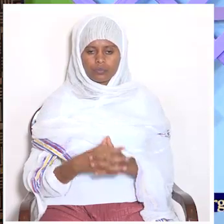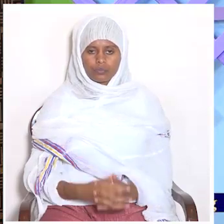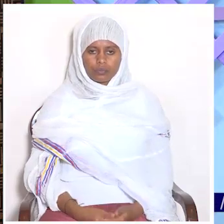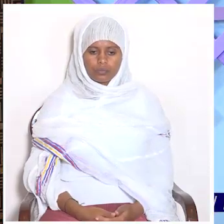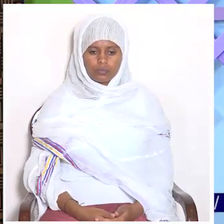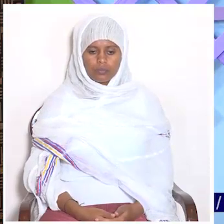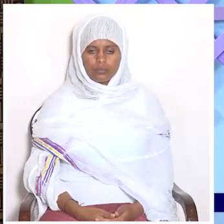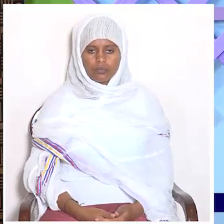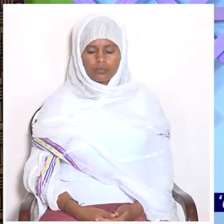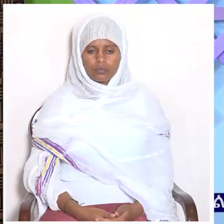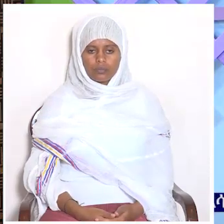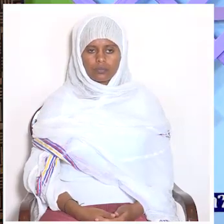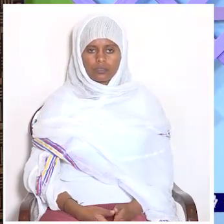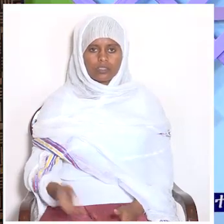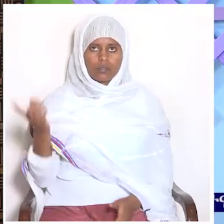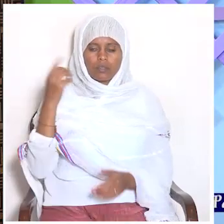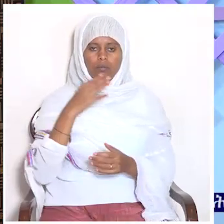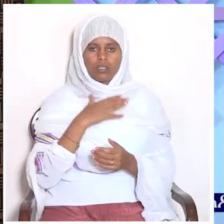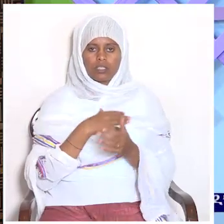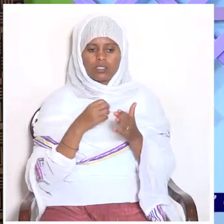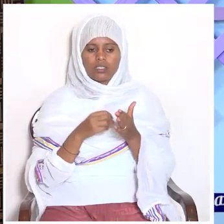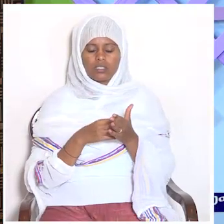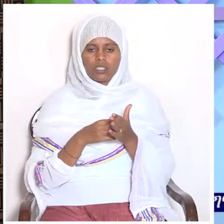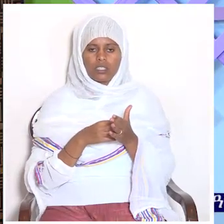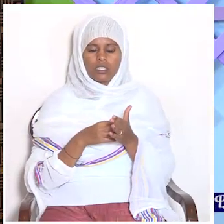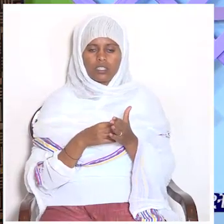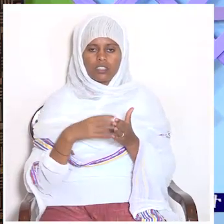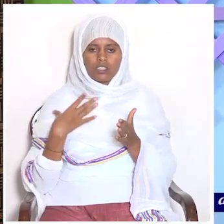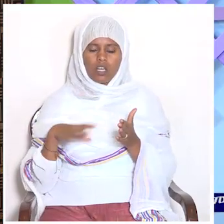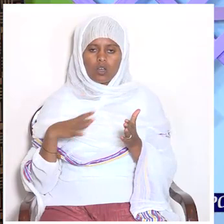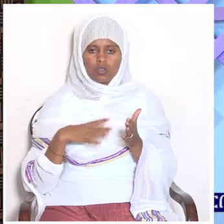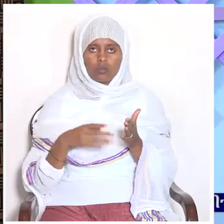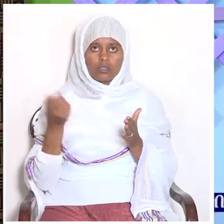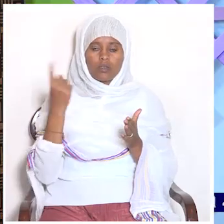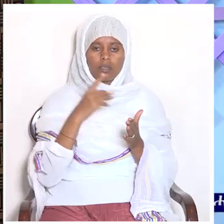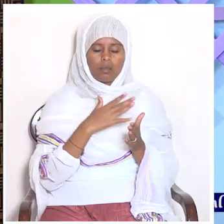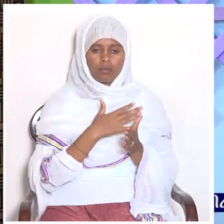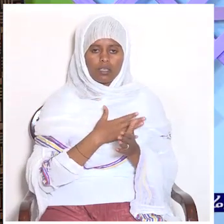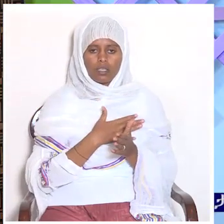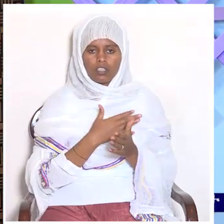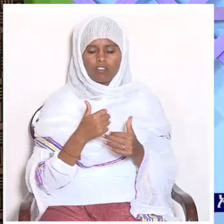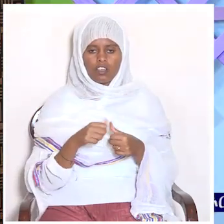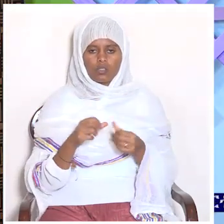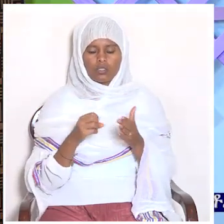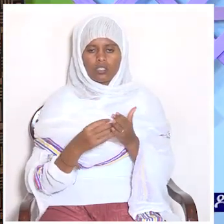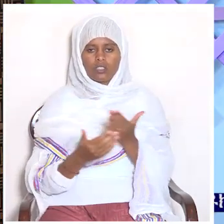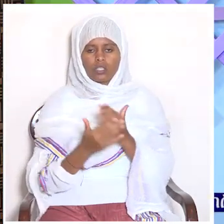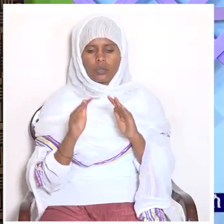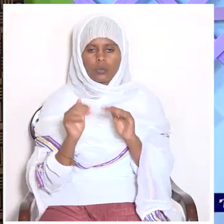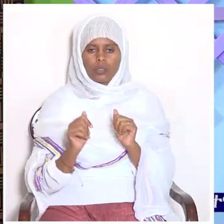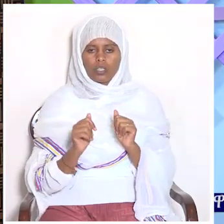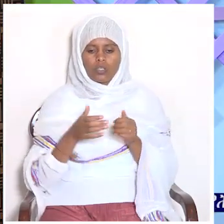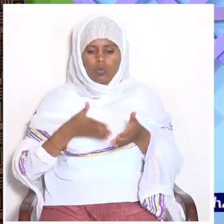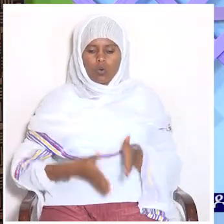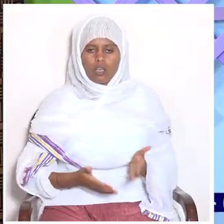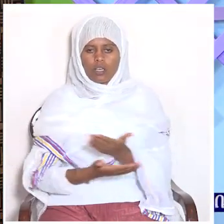ወኢይትወከፍ ቁርባኖሙ ለመካናት ይብል እዩ። እግዚኣብሔር ኣምላኽ ስለ ጸላእኩም እግዚኣብሔር ፈቓዱ ስለ